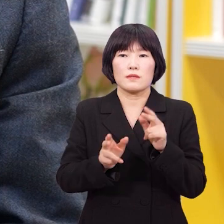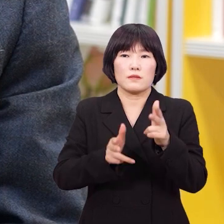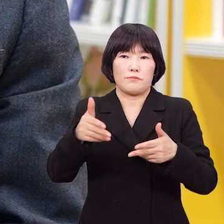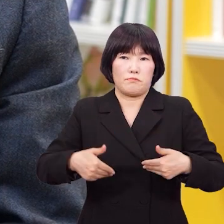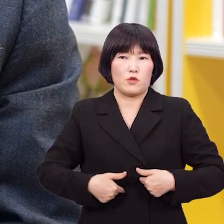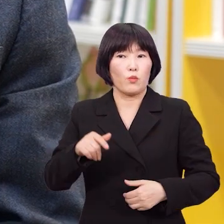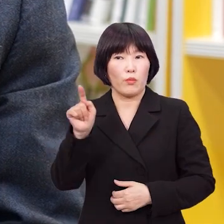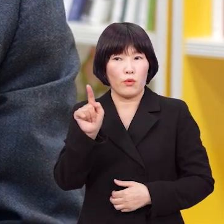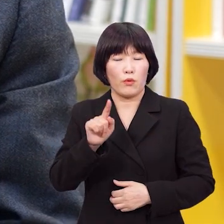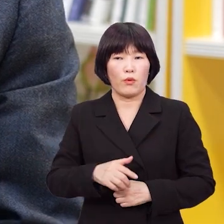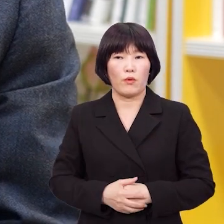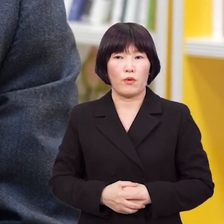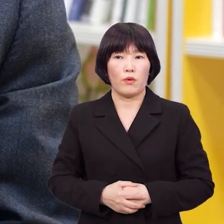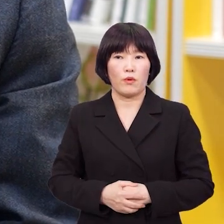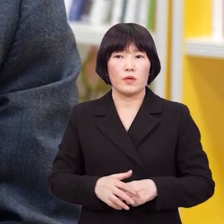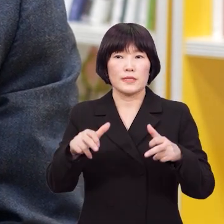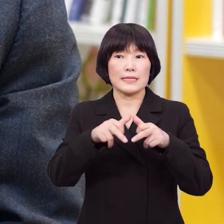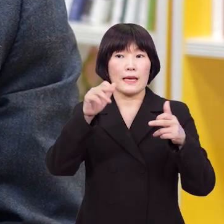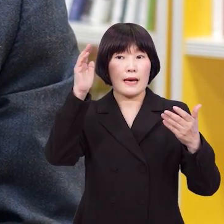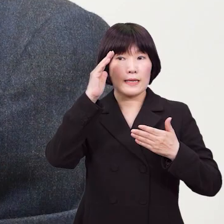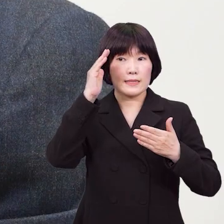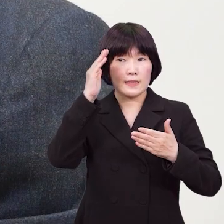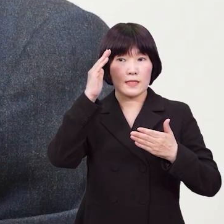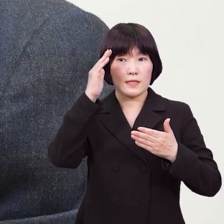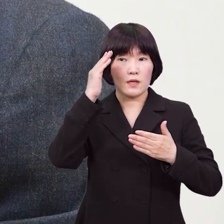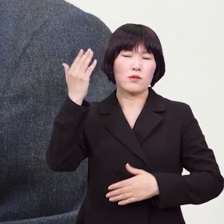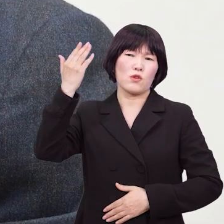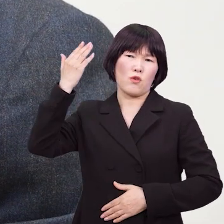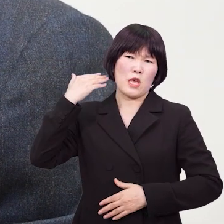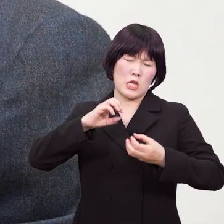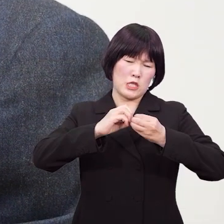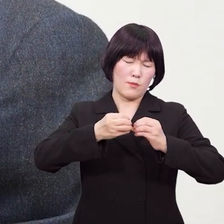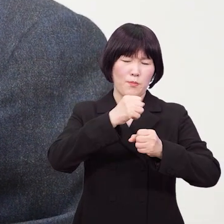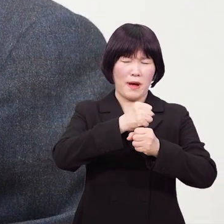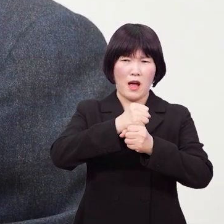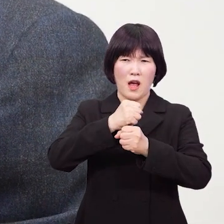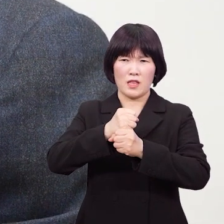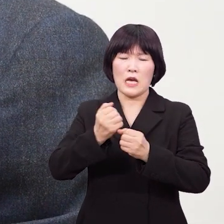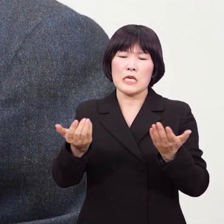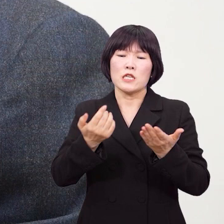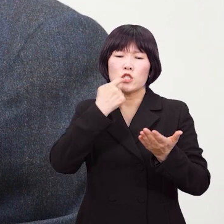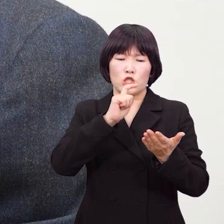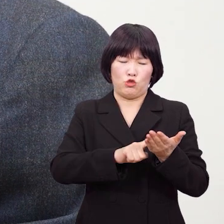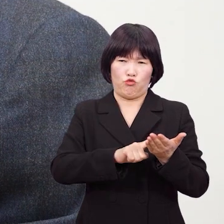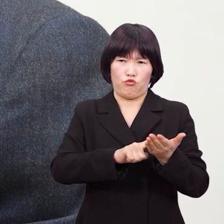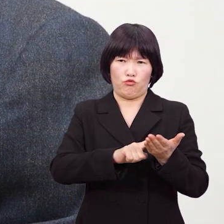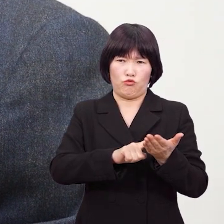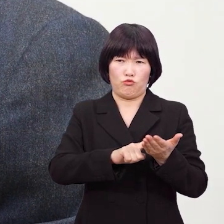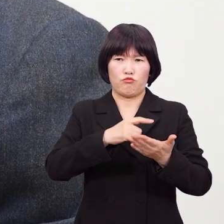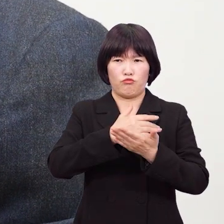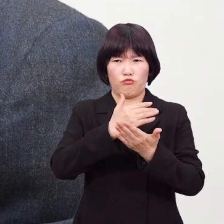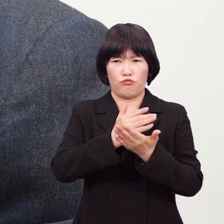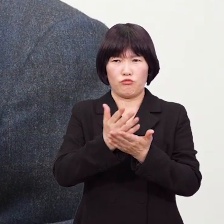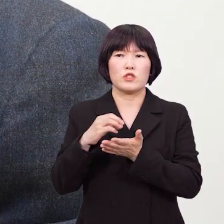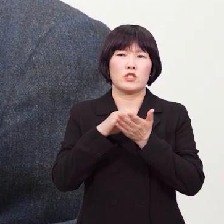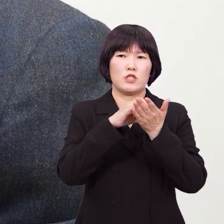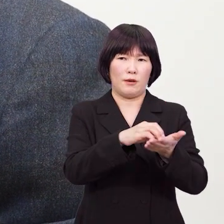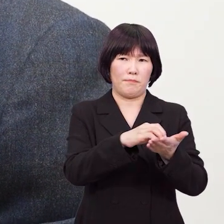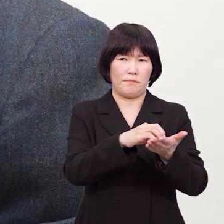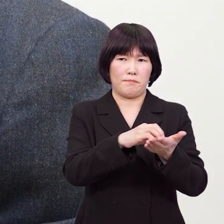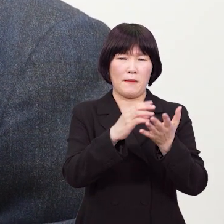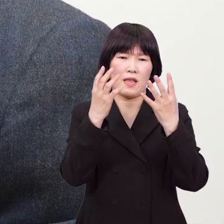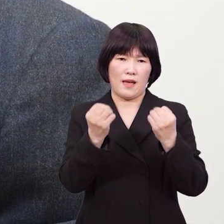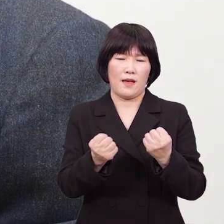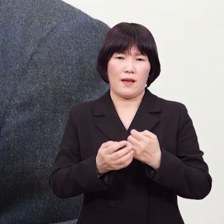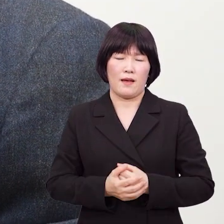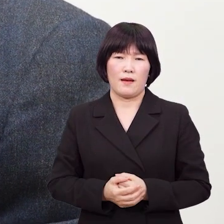맞춤형 일자리 사업은 왜 필요한가요? 장애 학생들은 기존의 제품 제조업 등 단순한 직종 중심의 취업을